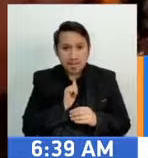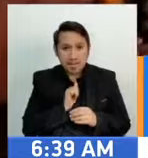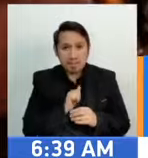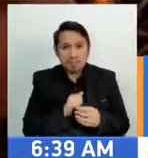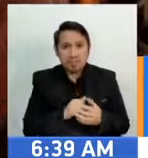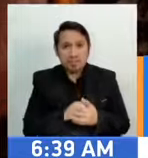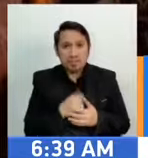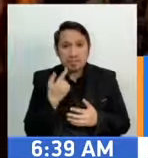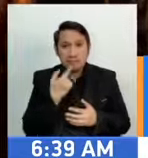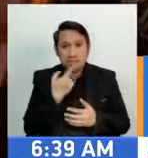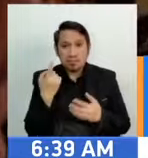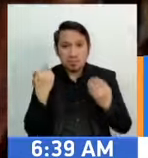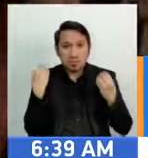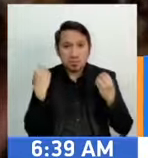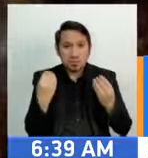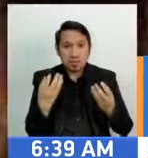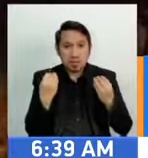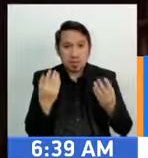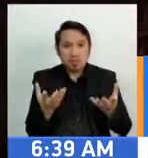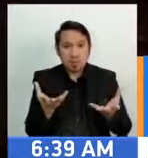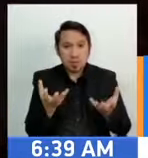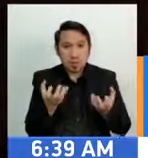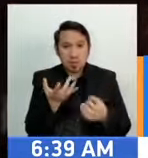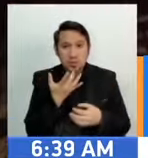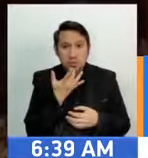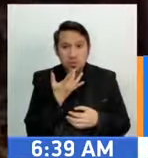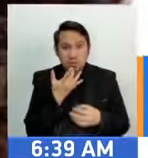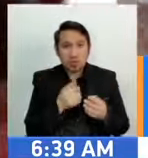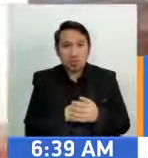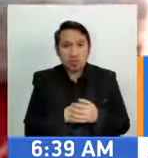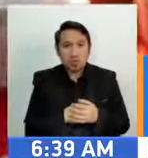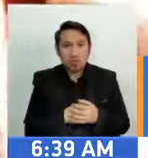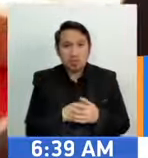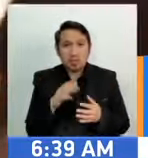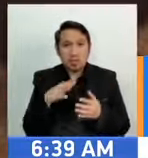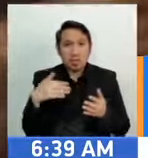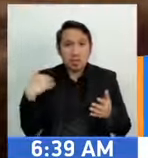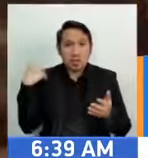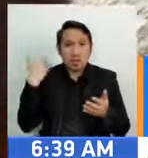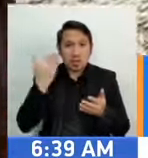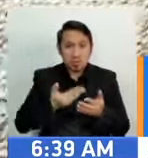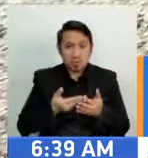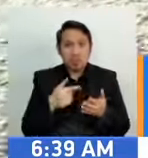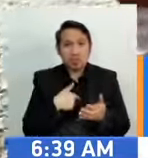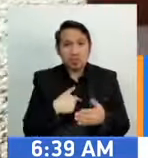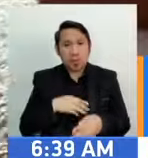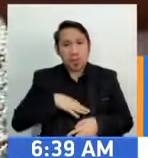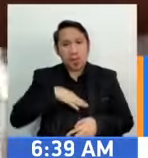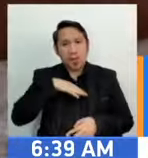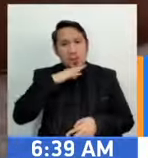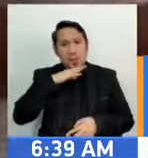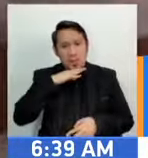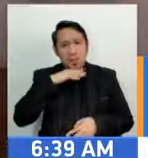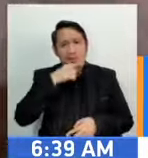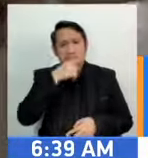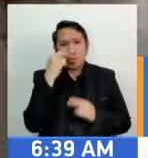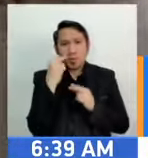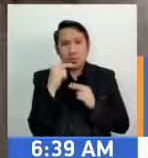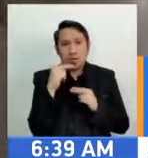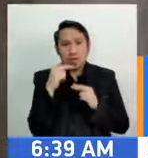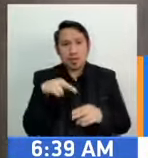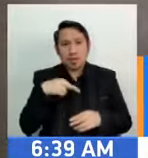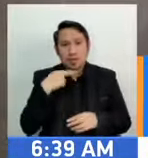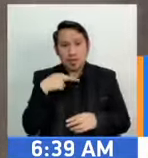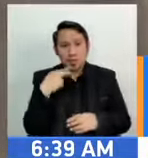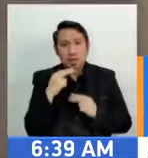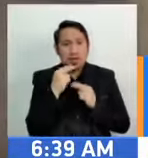talagang gustong tumikim. Yes, pero pagdating nyo naman dito, panigurado na talagang busog na busog kayo dahil only rice tayo, only sabaw, busog